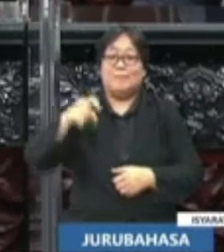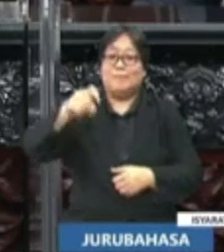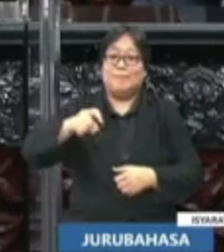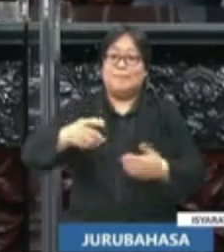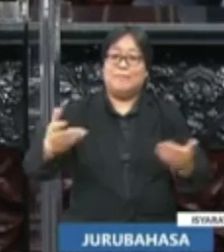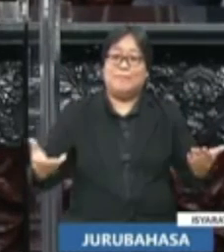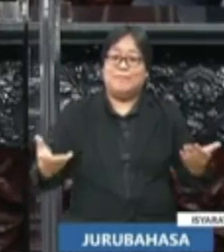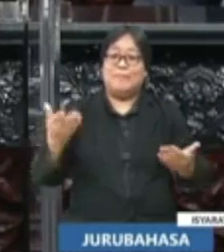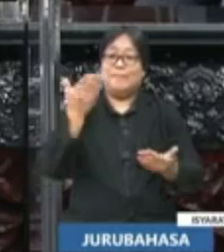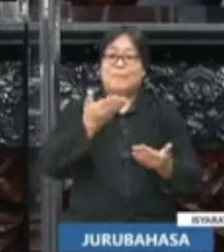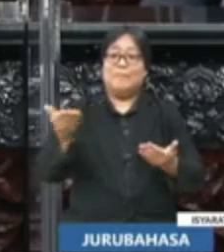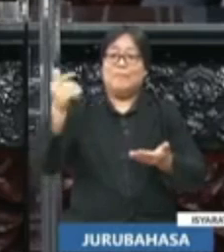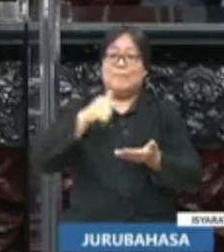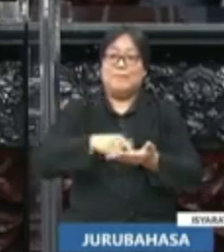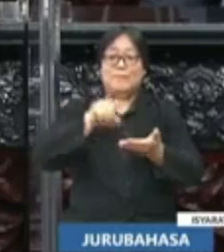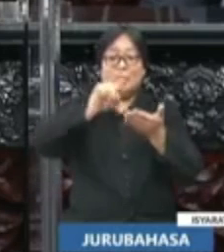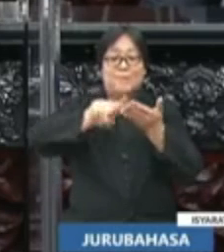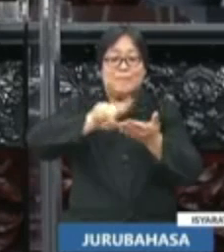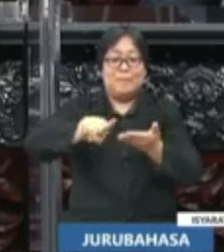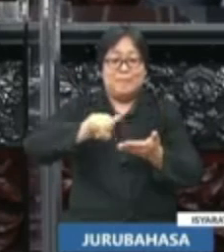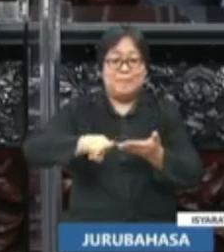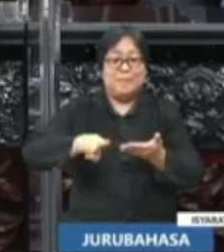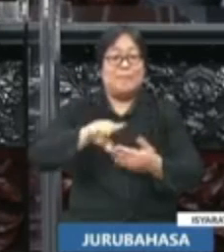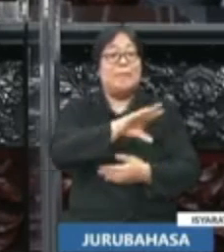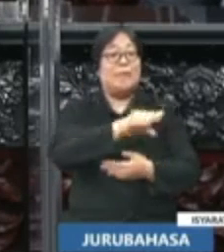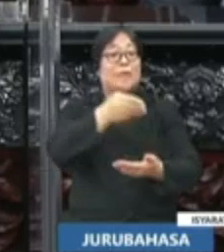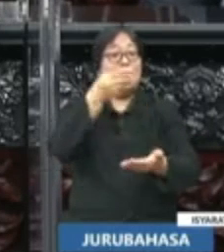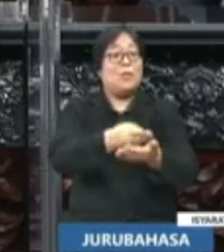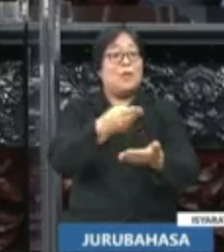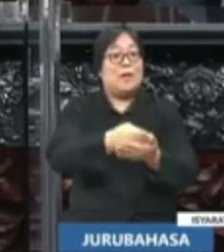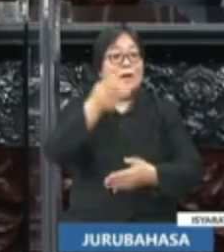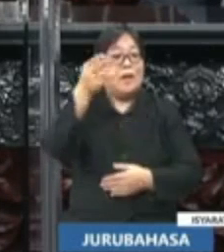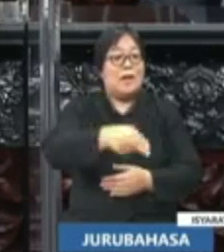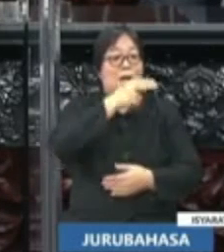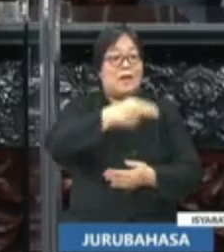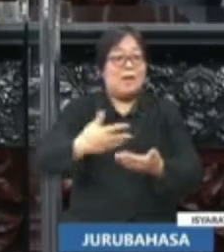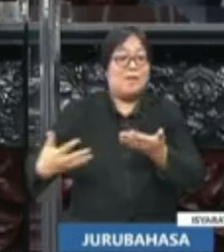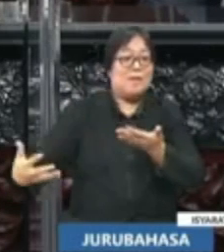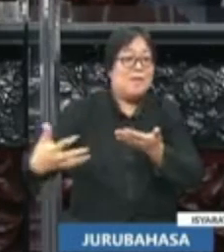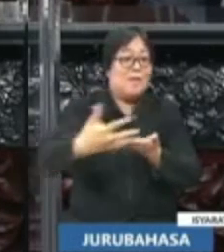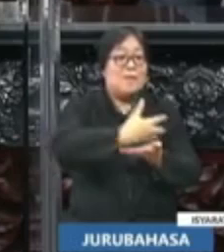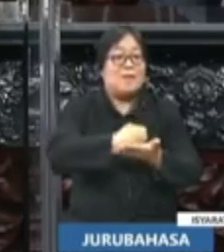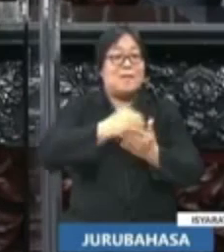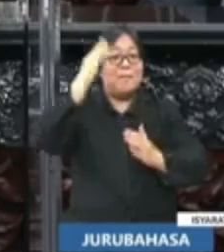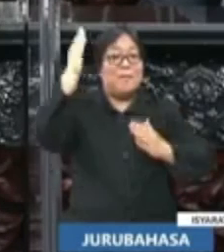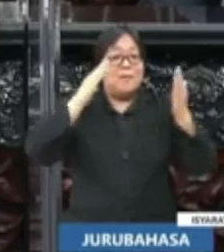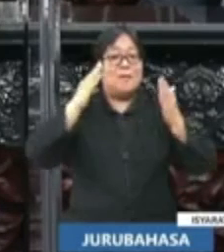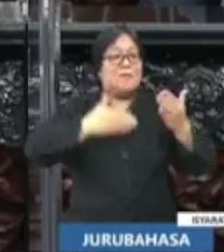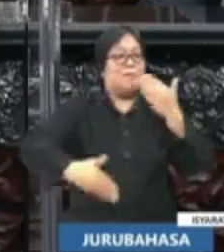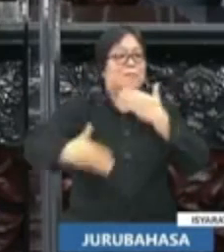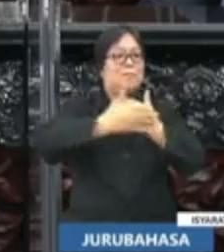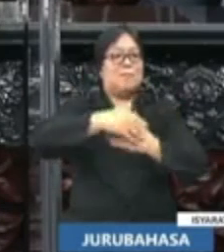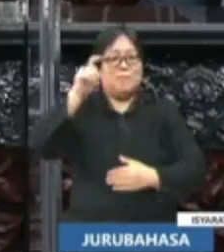memastikan perkara ini disiasat dan wang yang haram yang dipunggah dari negara kita